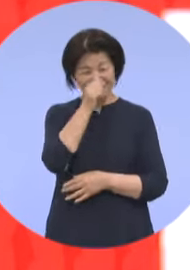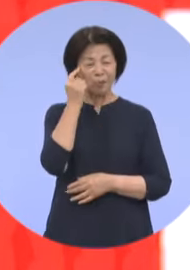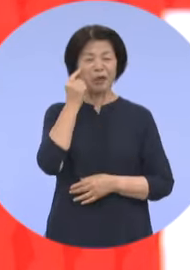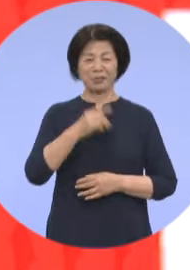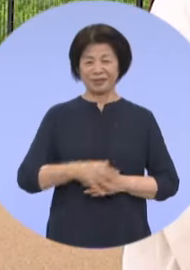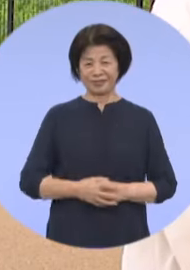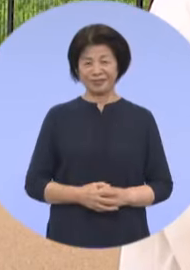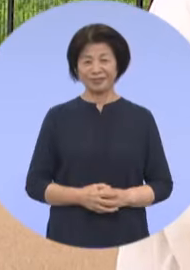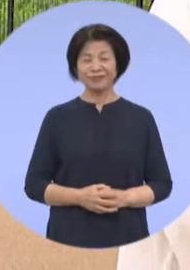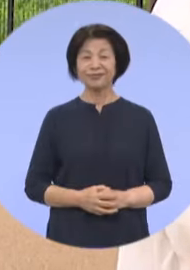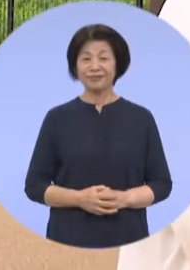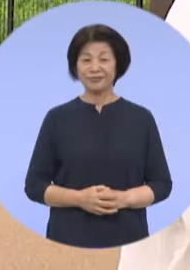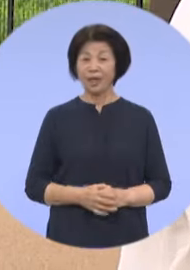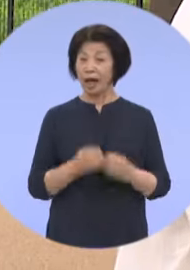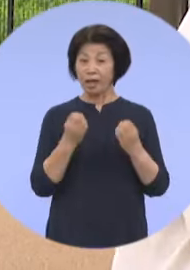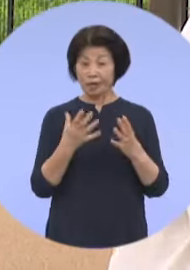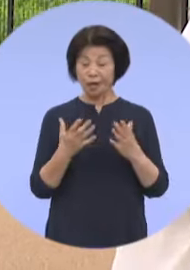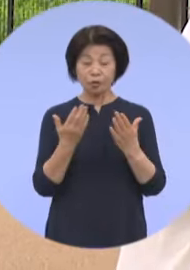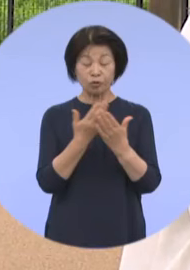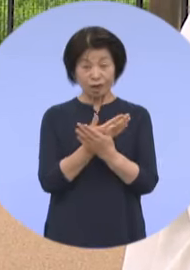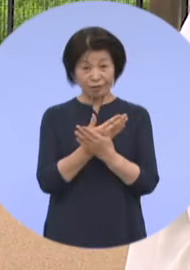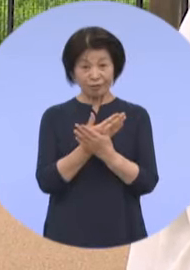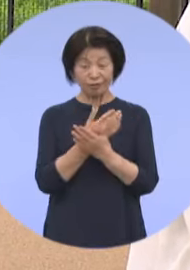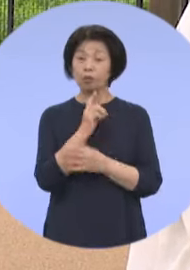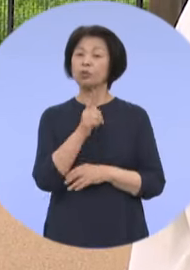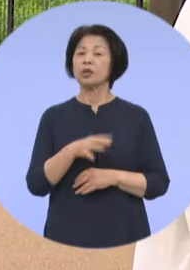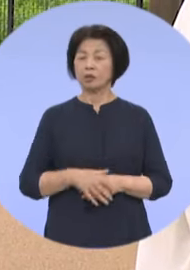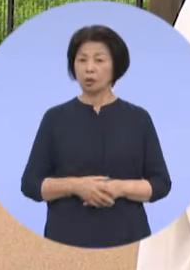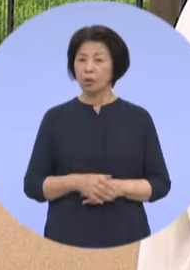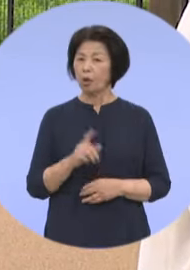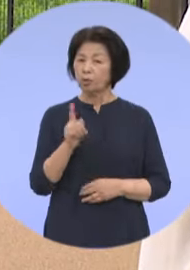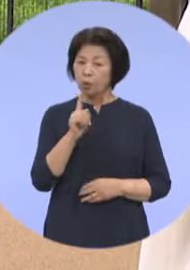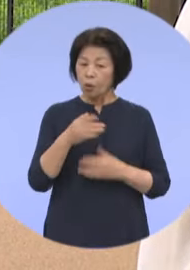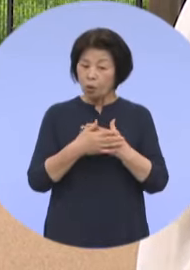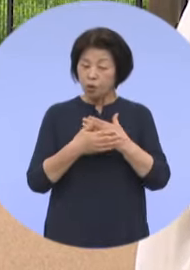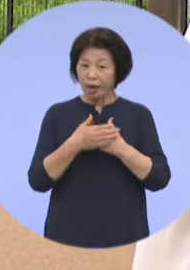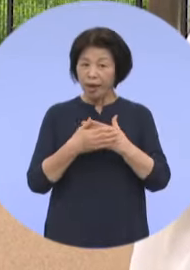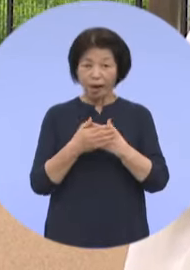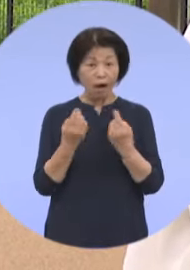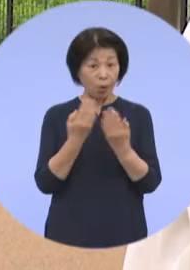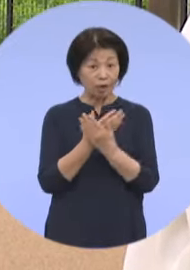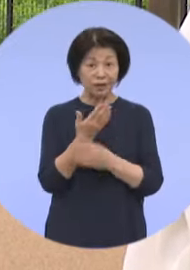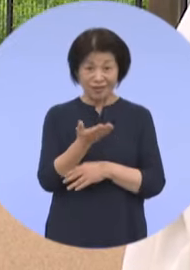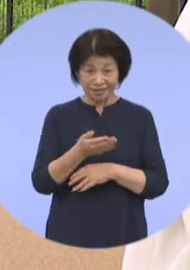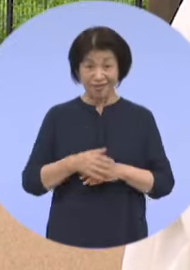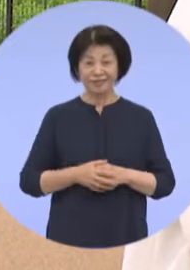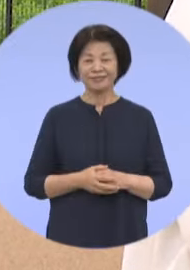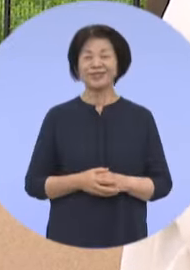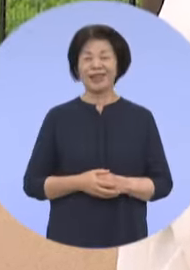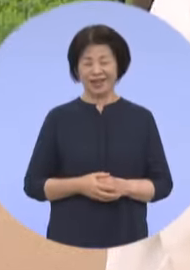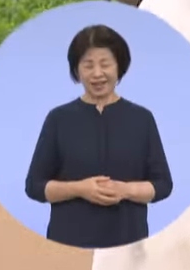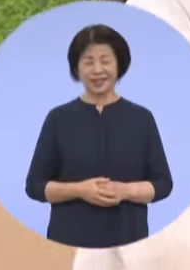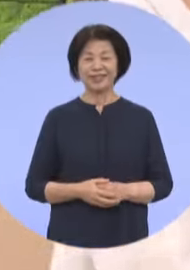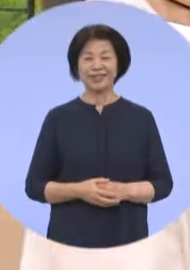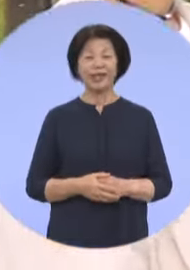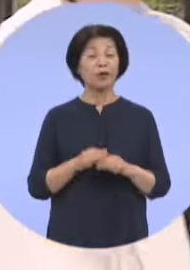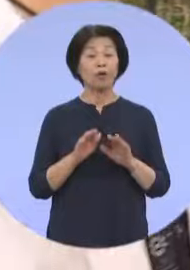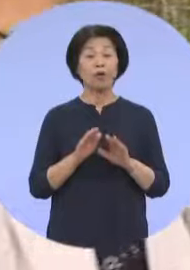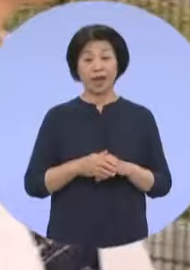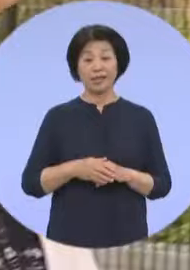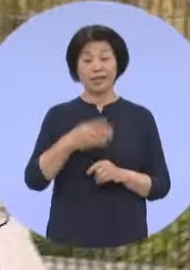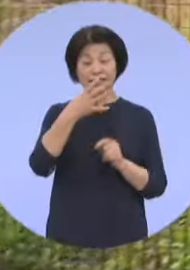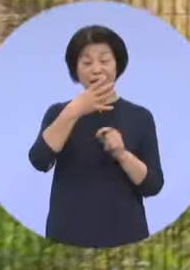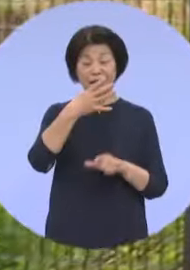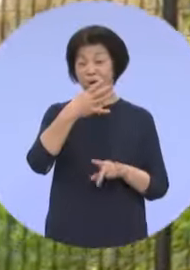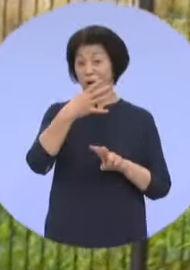。 新しくなったということですが、どのような点が変わったんですか。 はい、今回4月20日